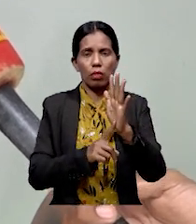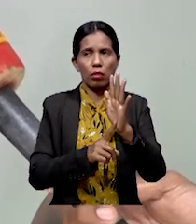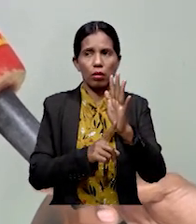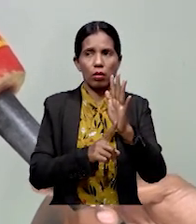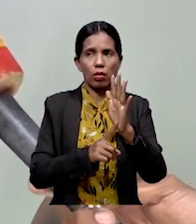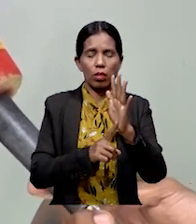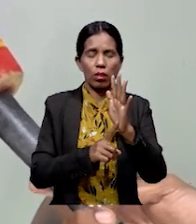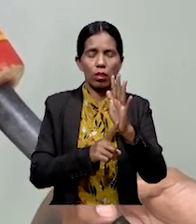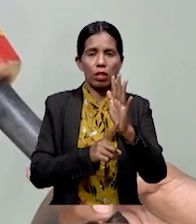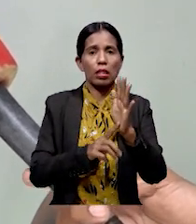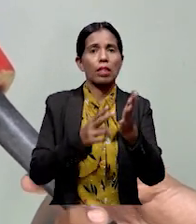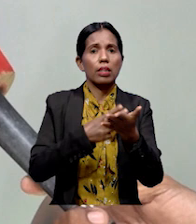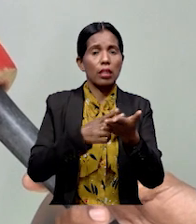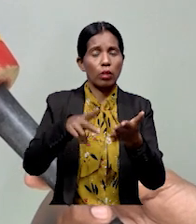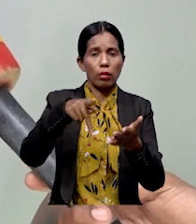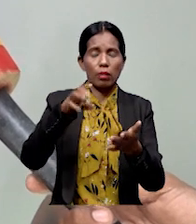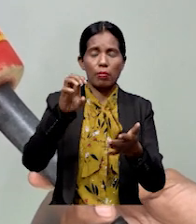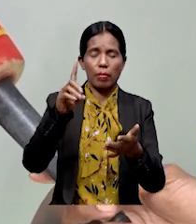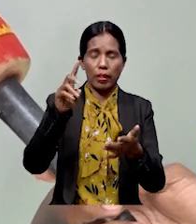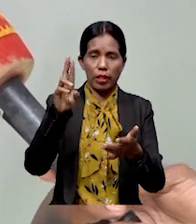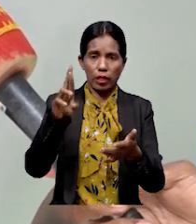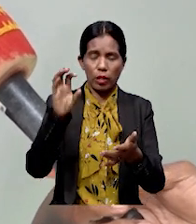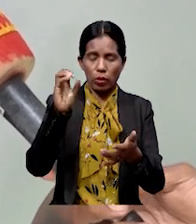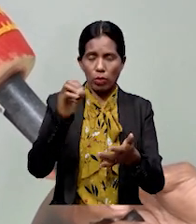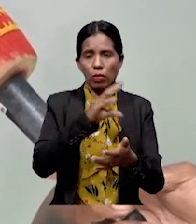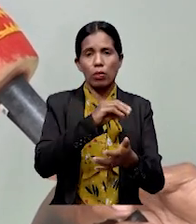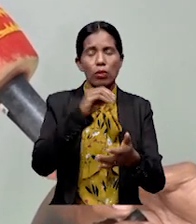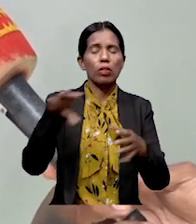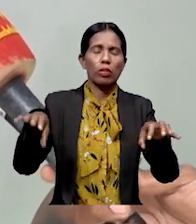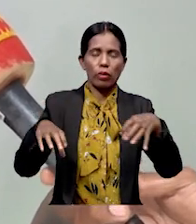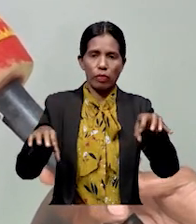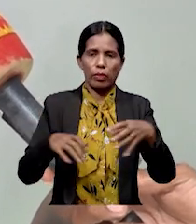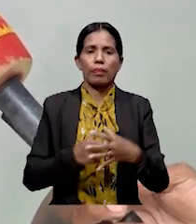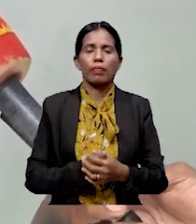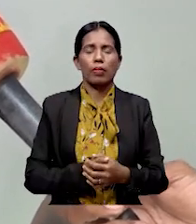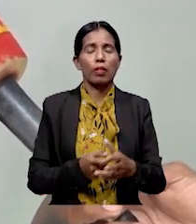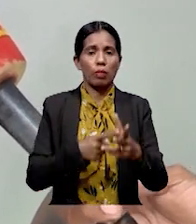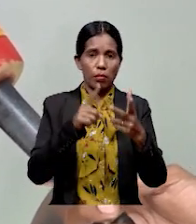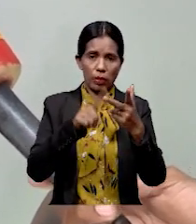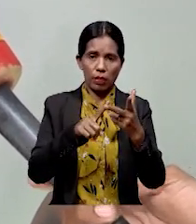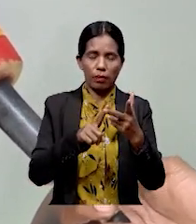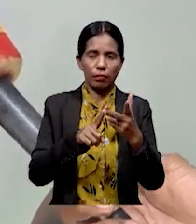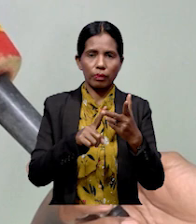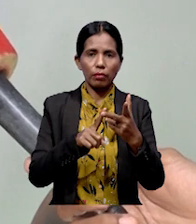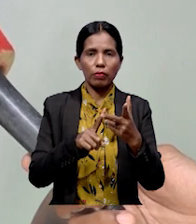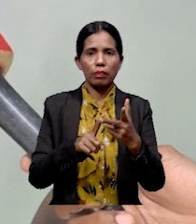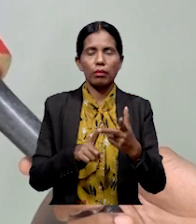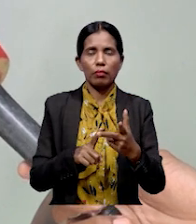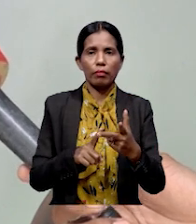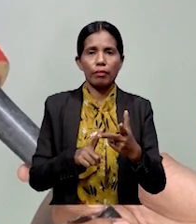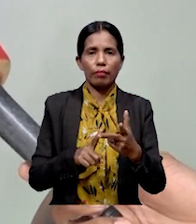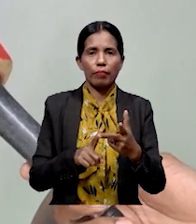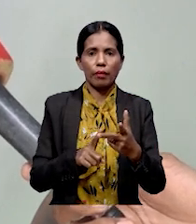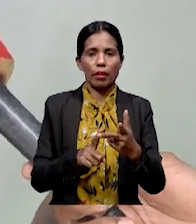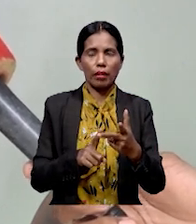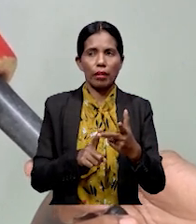Pedro Apostolin ba kanar San Pedro Apostolin. Ida fale terceiro maka obras missionaris